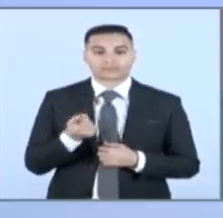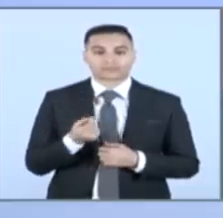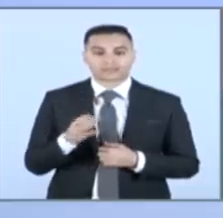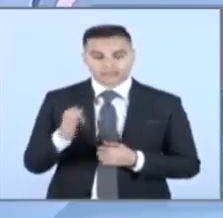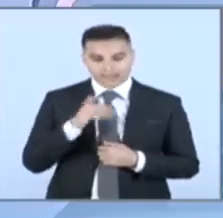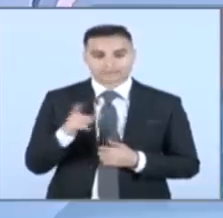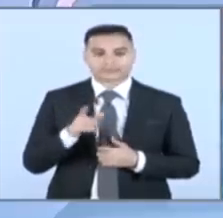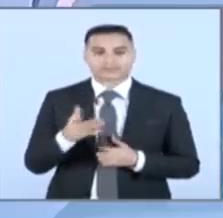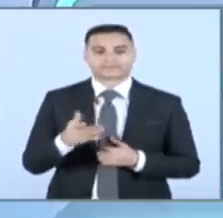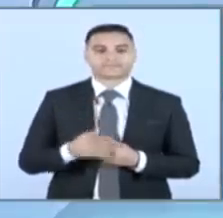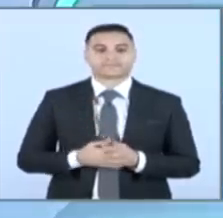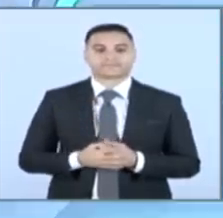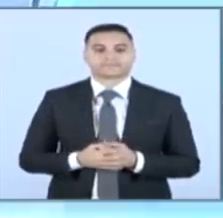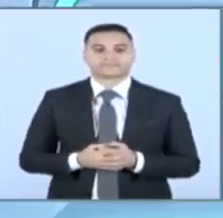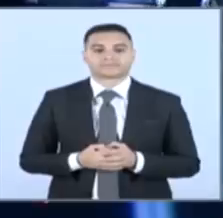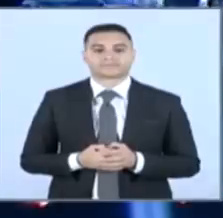2255. 1255 إجابة صحيحة.